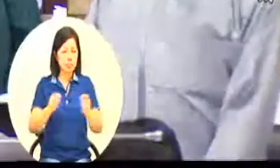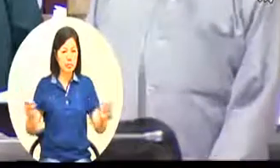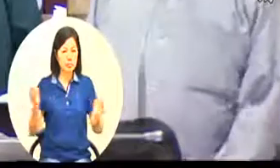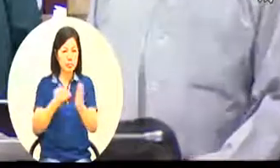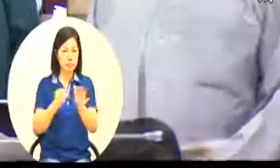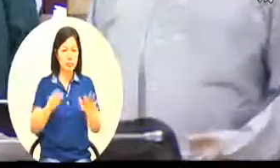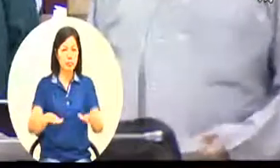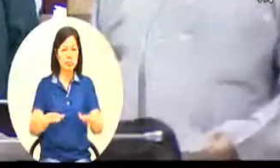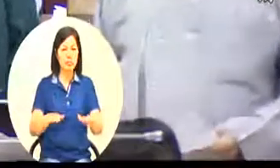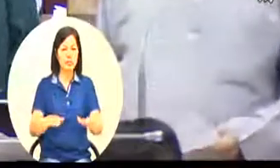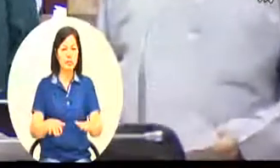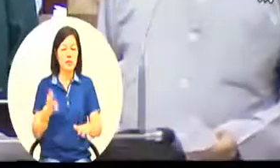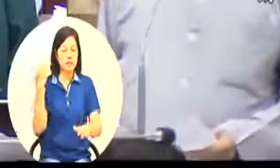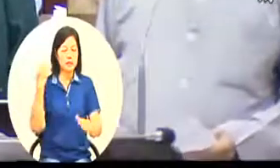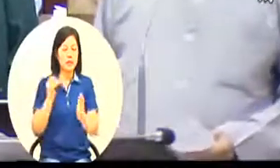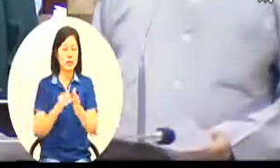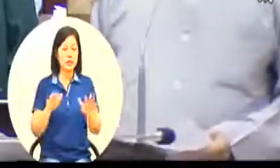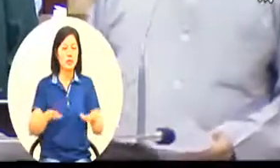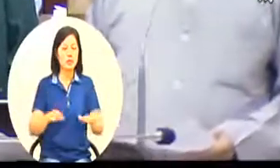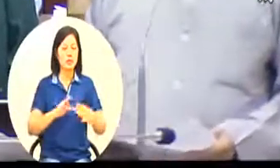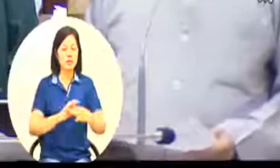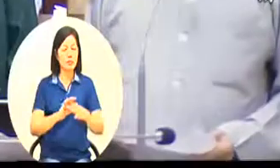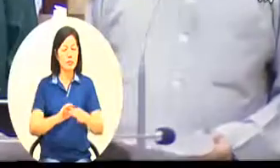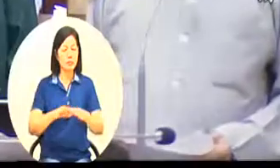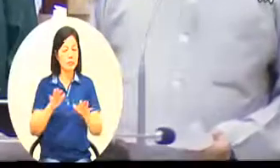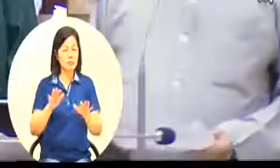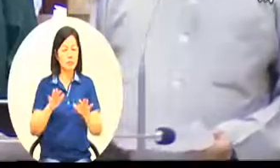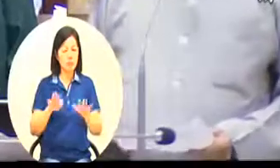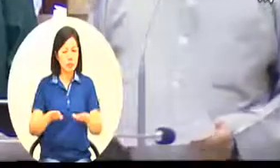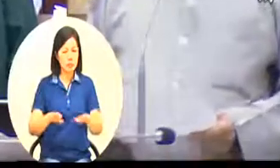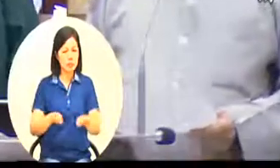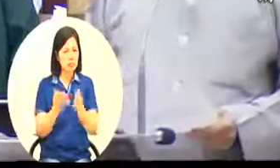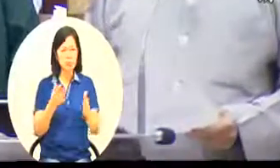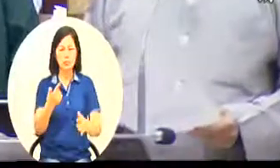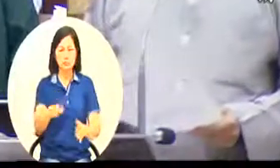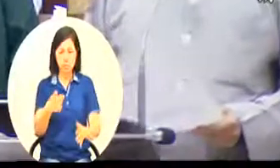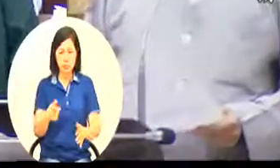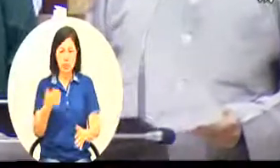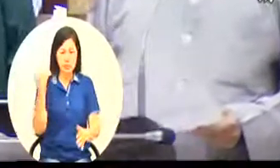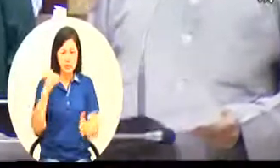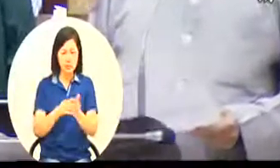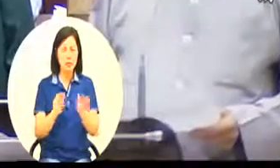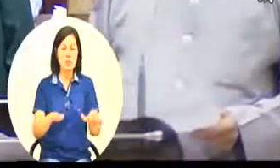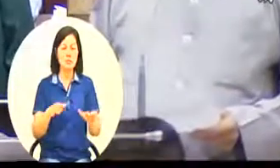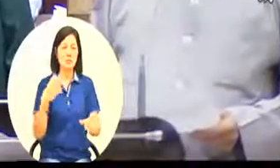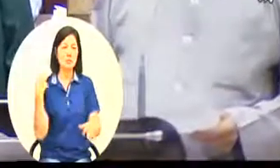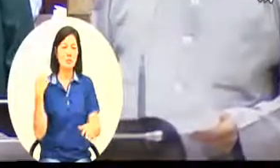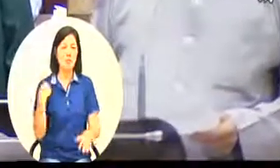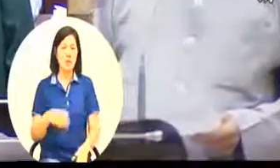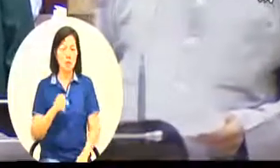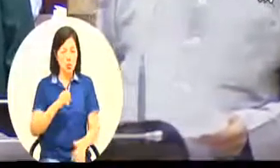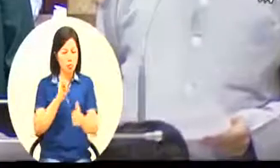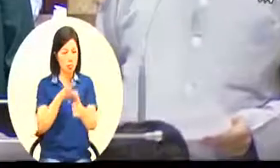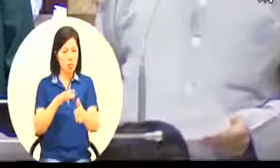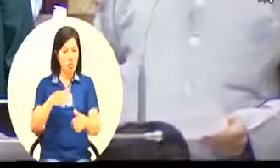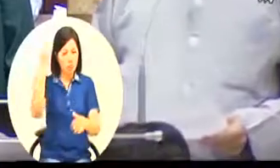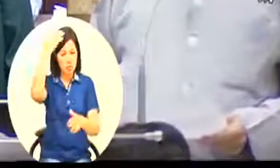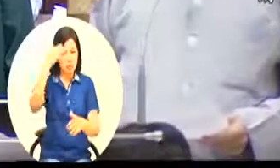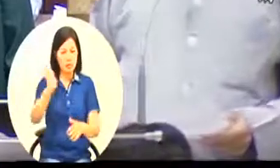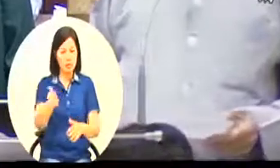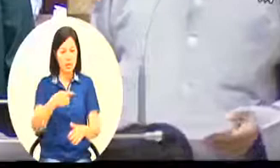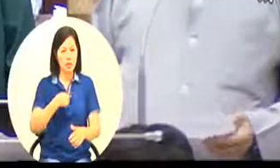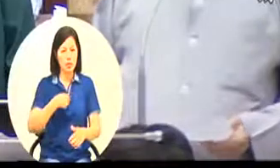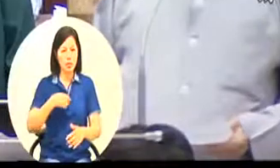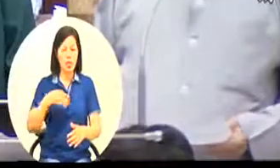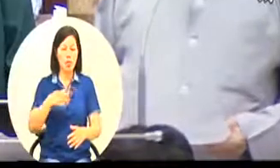我想这个关心不是今仔日开始。啊，我嘛甲陈议员讲，我嘛无要选举，哦，啊，